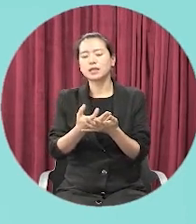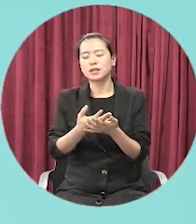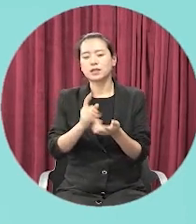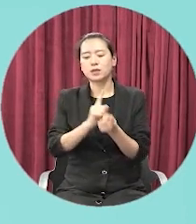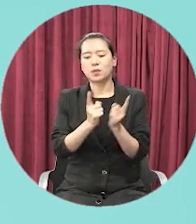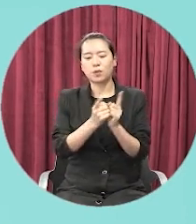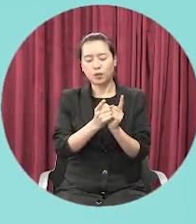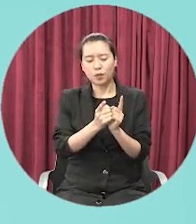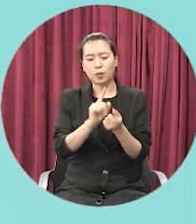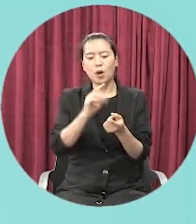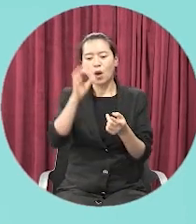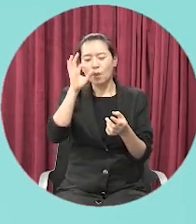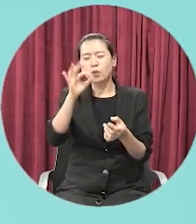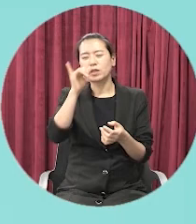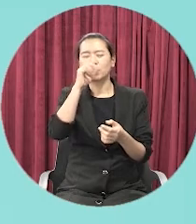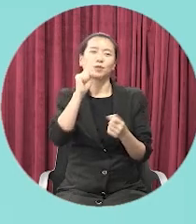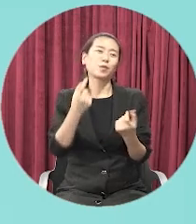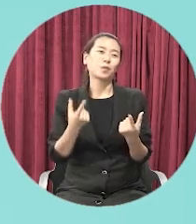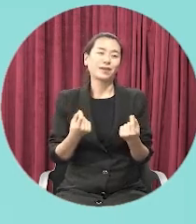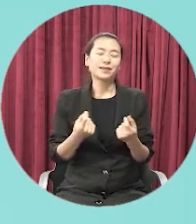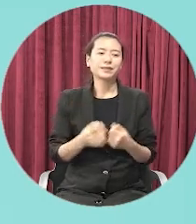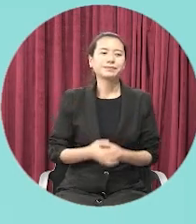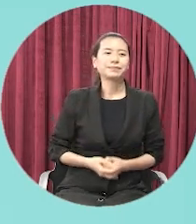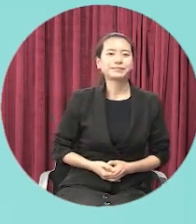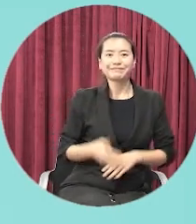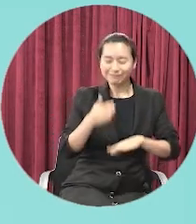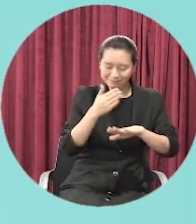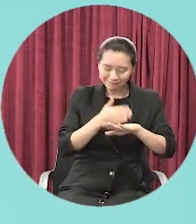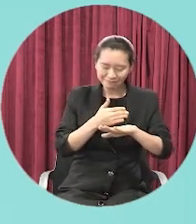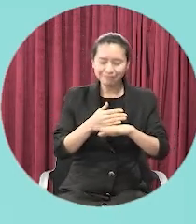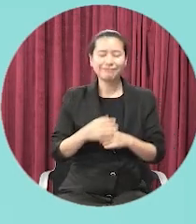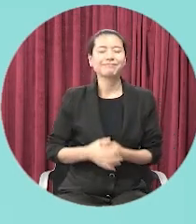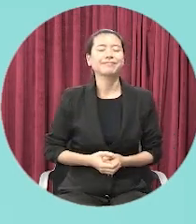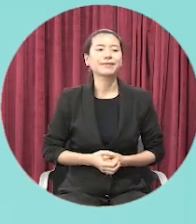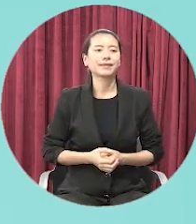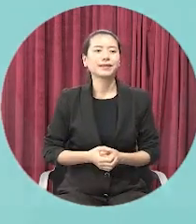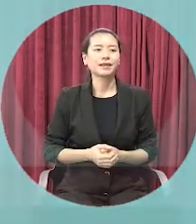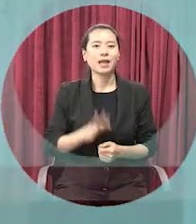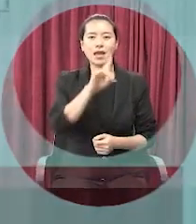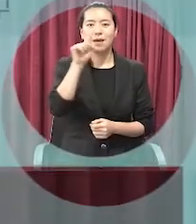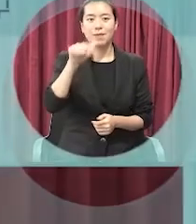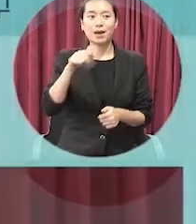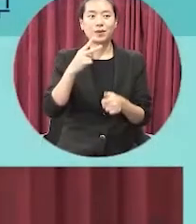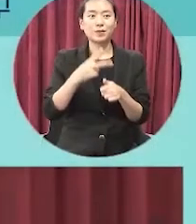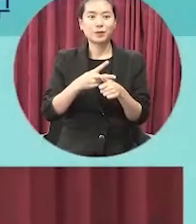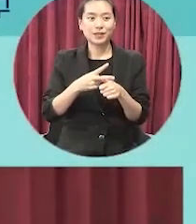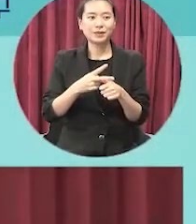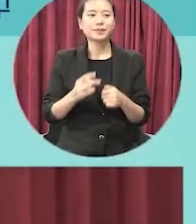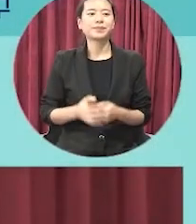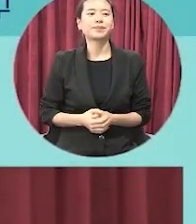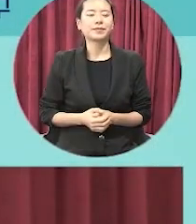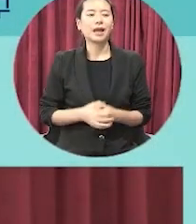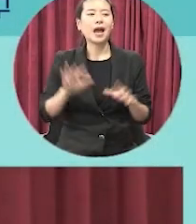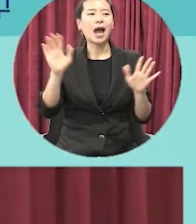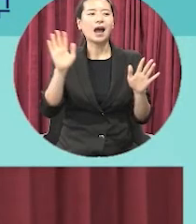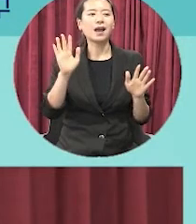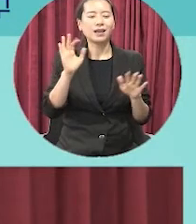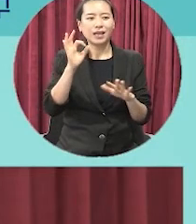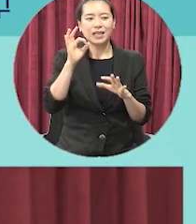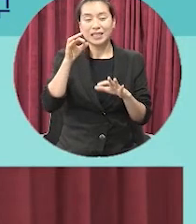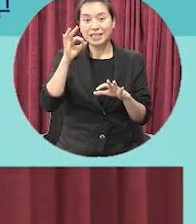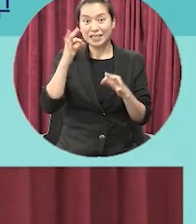사업이 되지 않을까 생각합니다 감사합니다 에 검사 합니까 각 주안 교수님 관세 법적